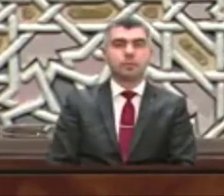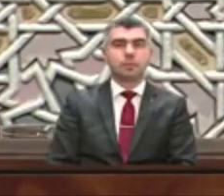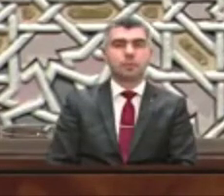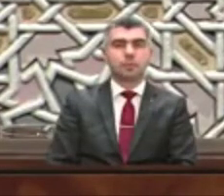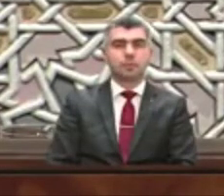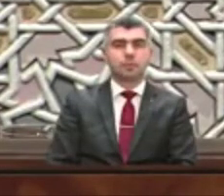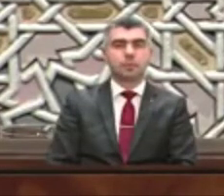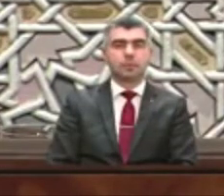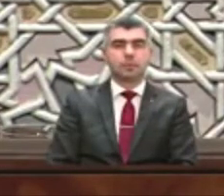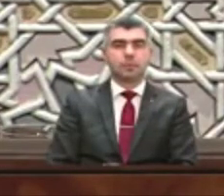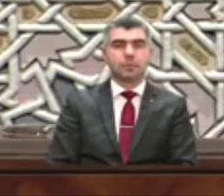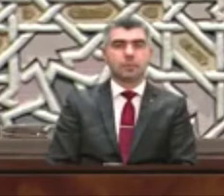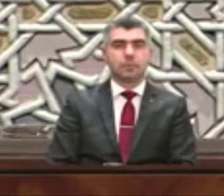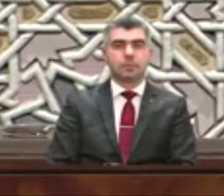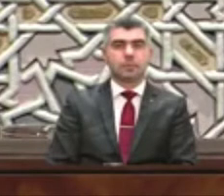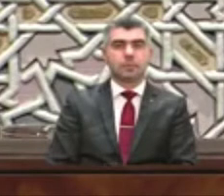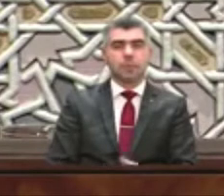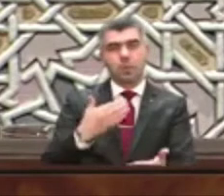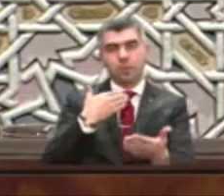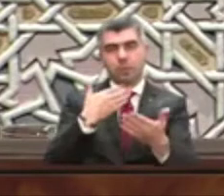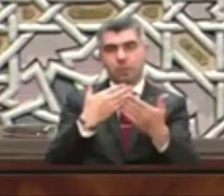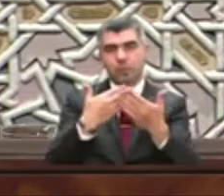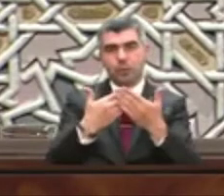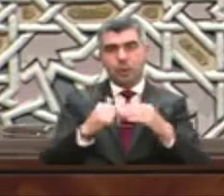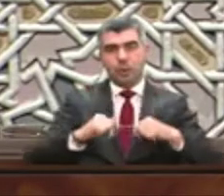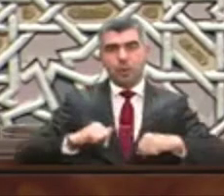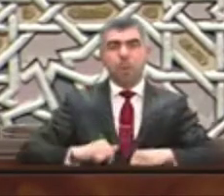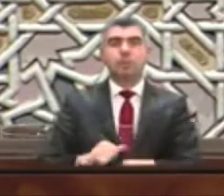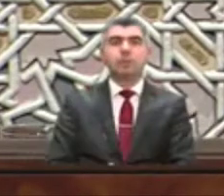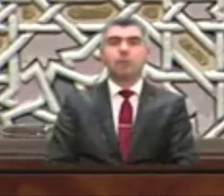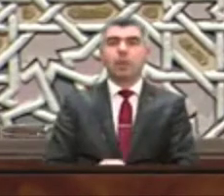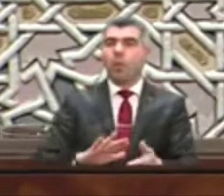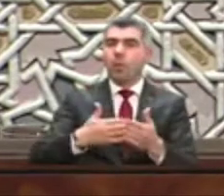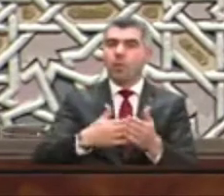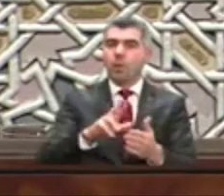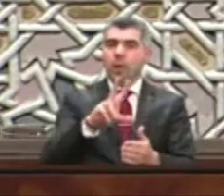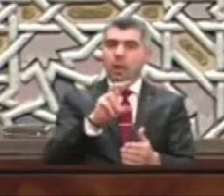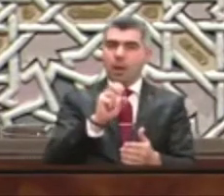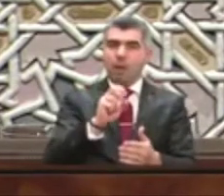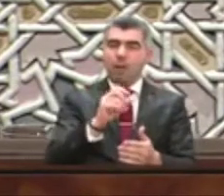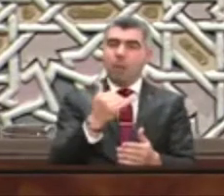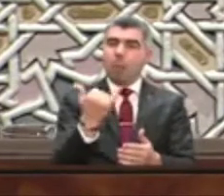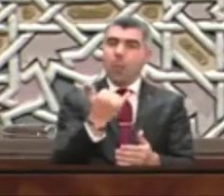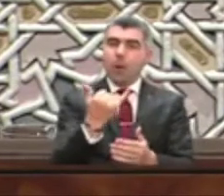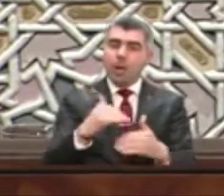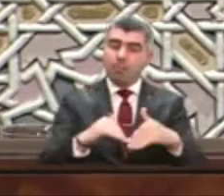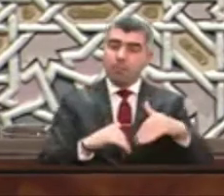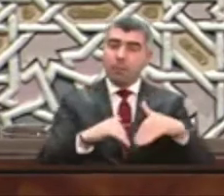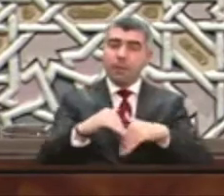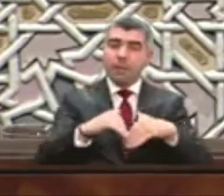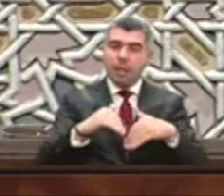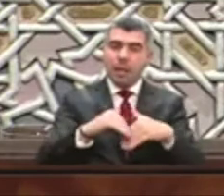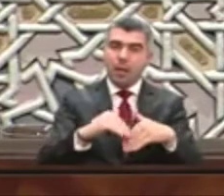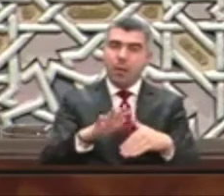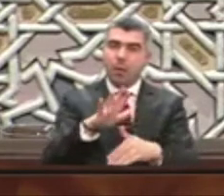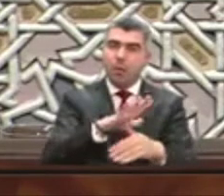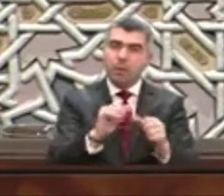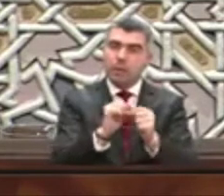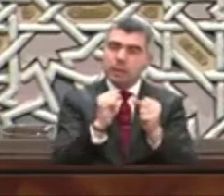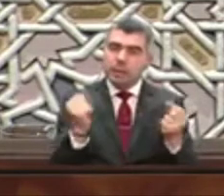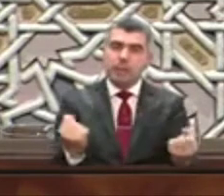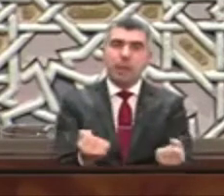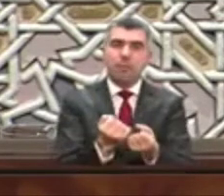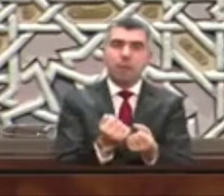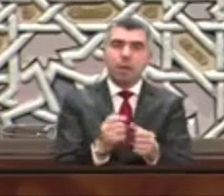تفضل تفضل سيد نائب محترم. شكرا سيد الوزير، كلنا كنعرفوا أهمية الطرق والأثر الإيجابي ديالها على التنمية الاقتصادية